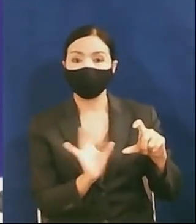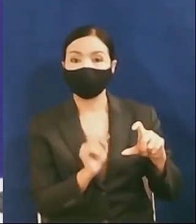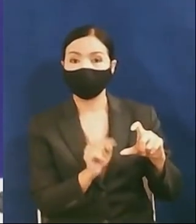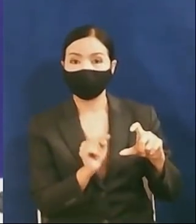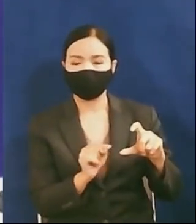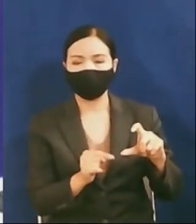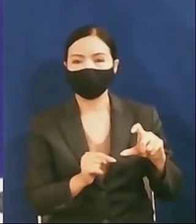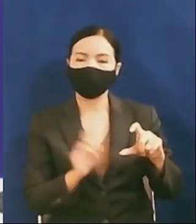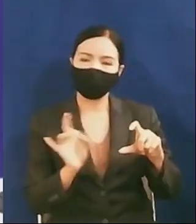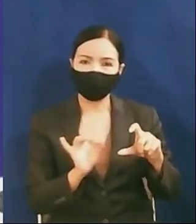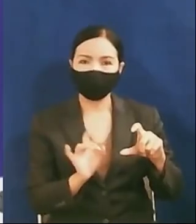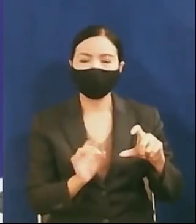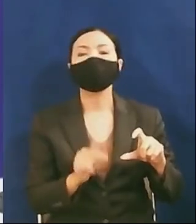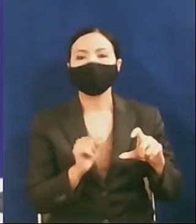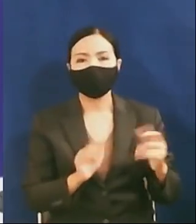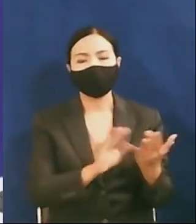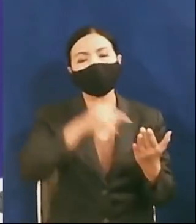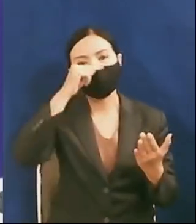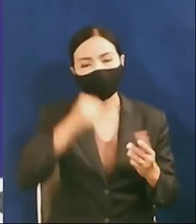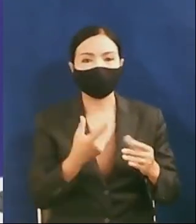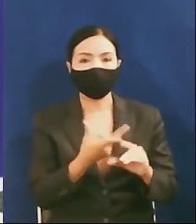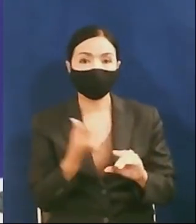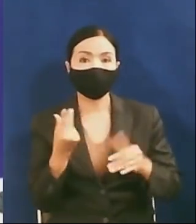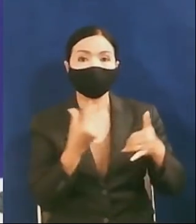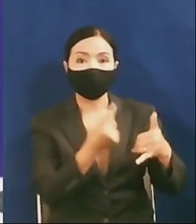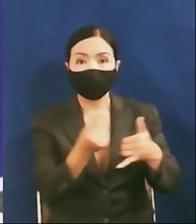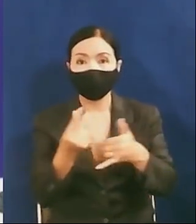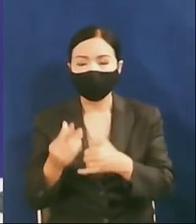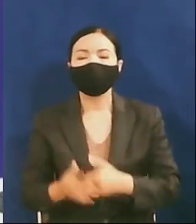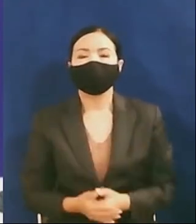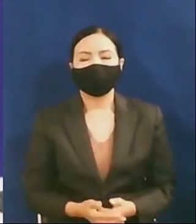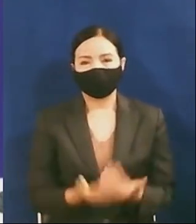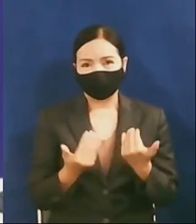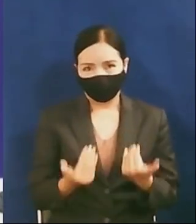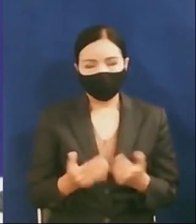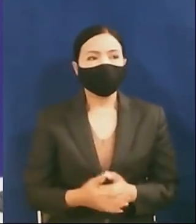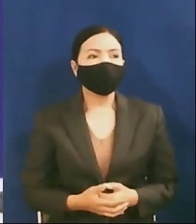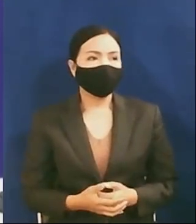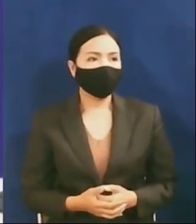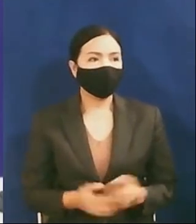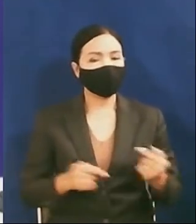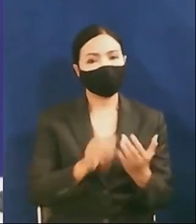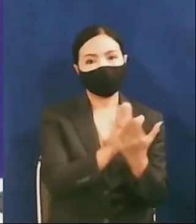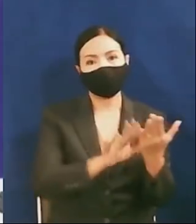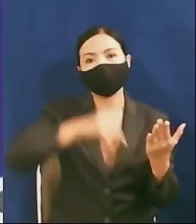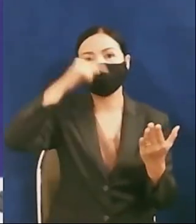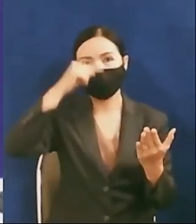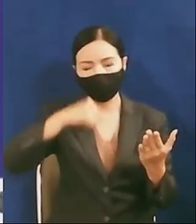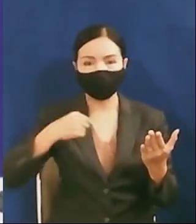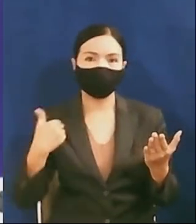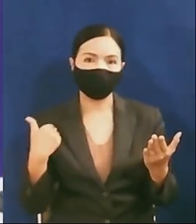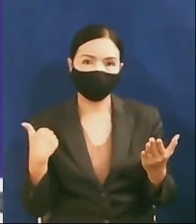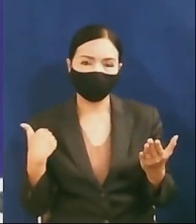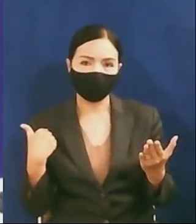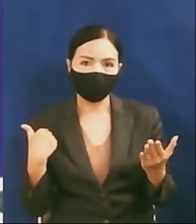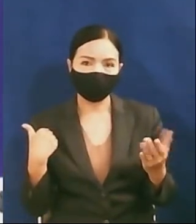ช้วัคซีนฉีดในประเทศไทยนะครับซึ่งขณะนี้เนี่ยวัคซีนซึ่งเราใช้ในประเทศไทยก็จะ